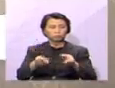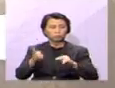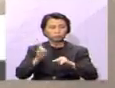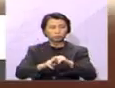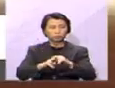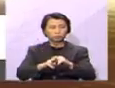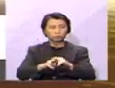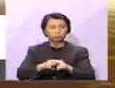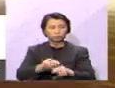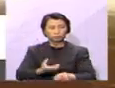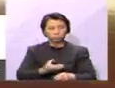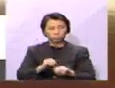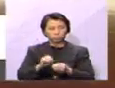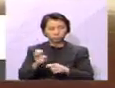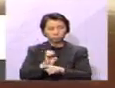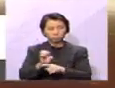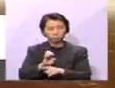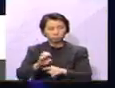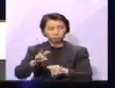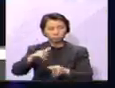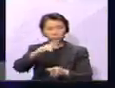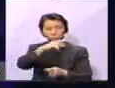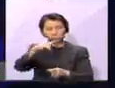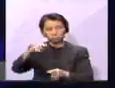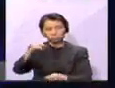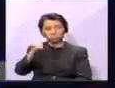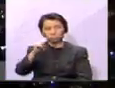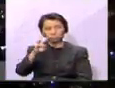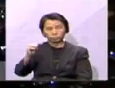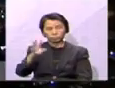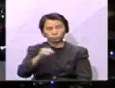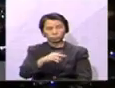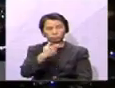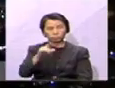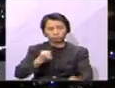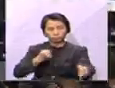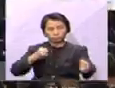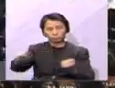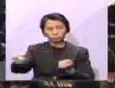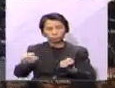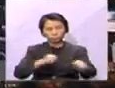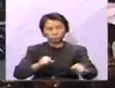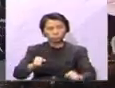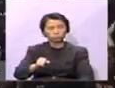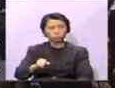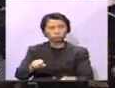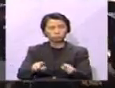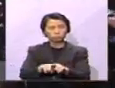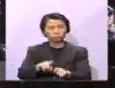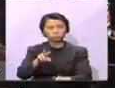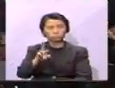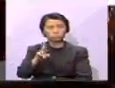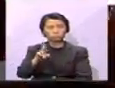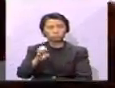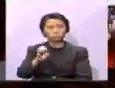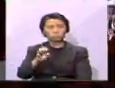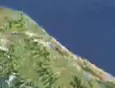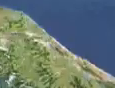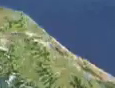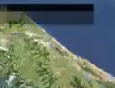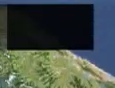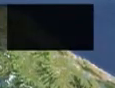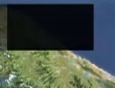pungutan Gangsa dalam acara renang terbuka 10 km wanita dan acara pencak silat seni artistik regu wanita